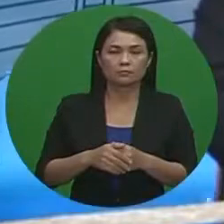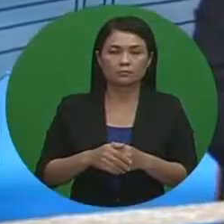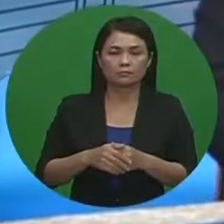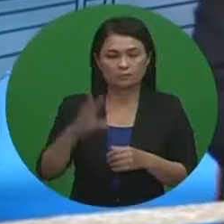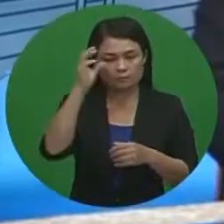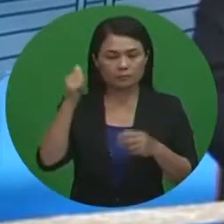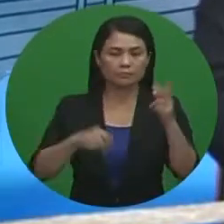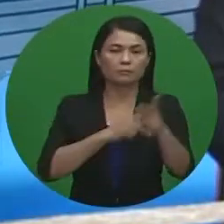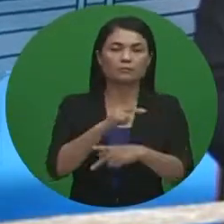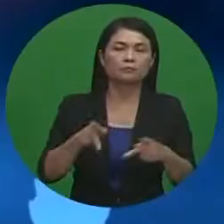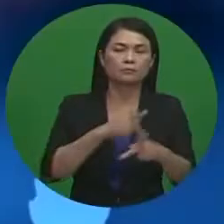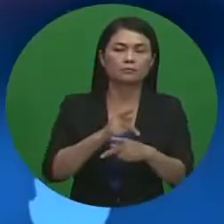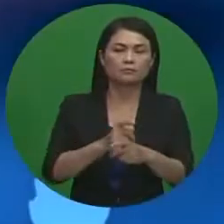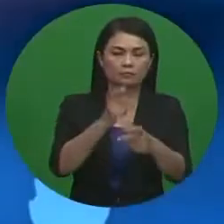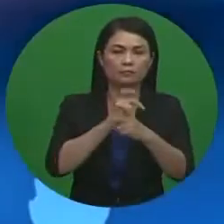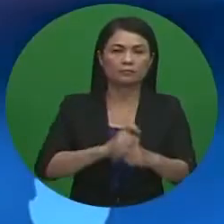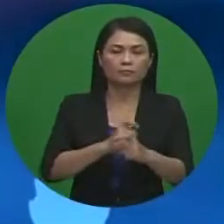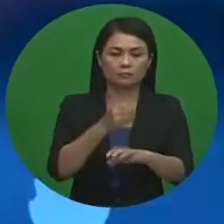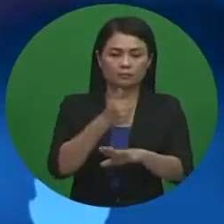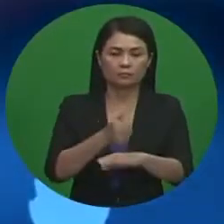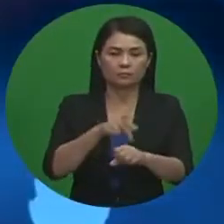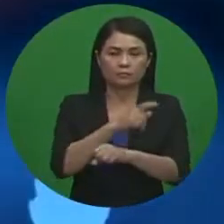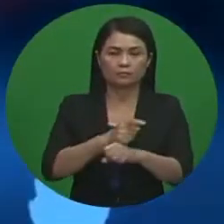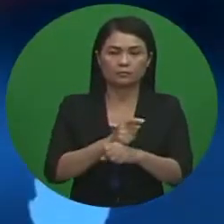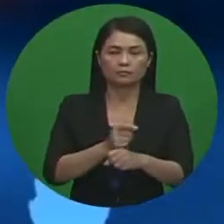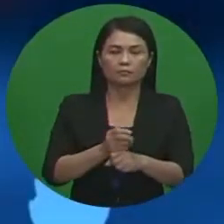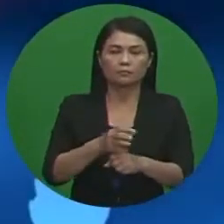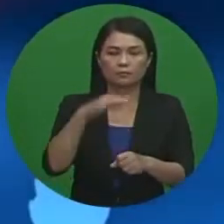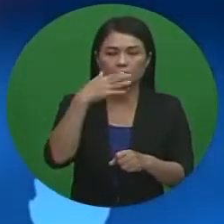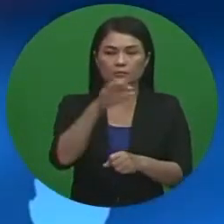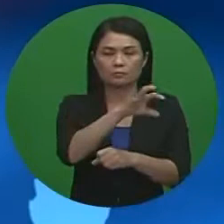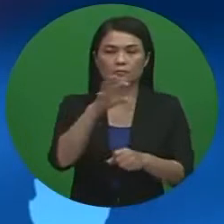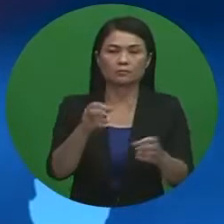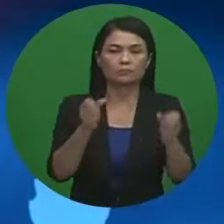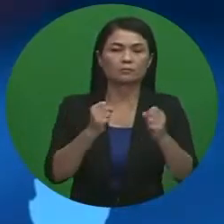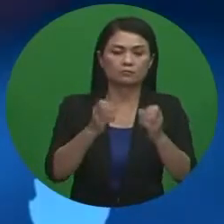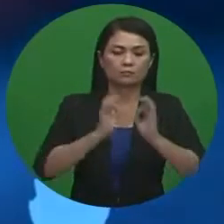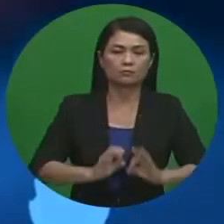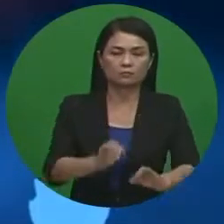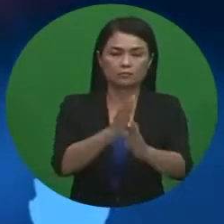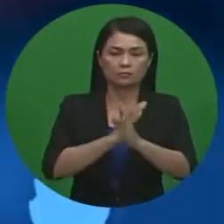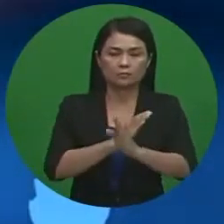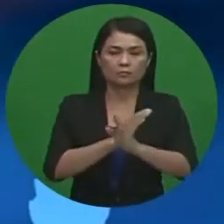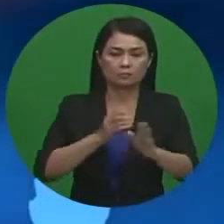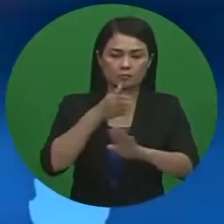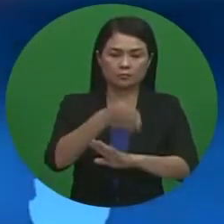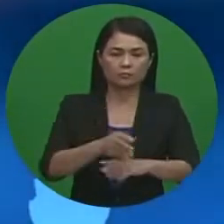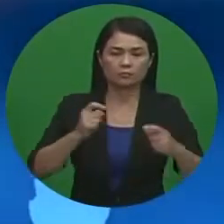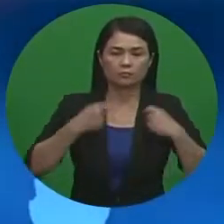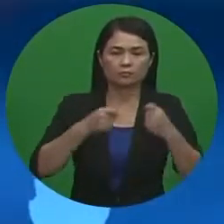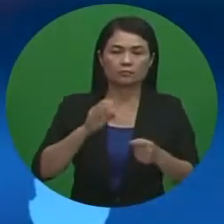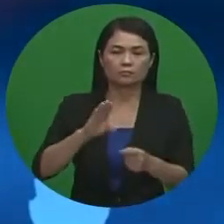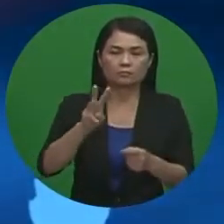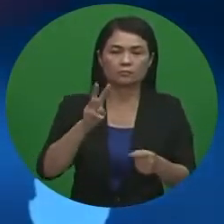លោកលោកស្រីប្រិមត្តទស្សនិកជនជាទីក្រុមអភិបាលខេត្តកំពតអញ្ជើញចុះពង្រឹងវិធានការទប់ស្កាត់ការឆ្លងវីរុសកូរ៉ូ